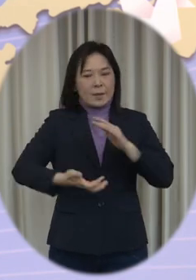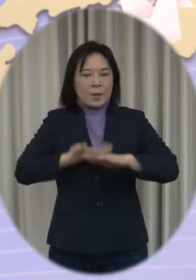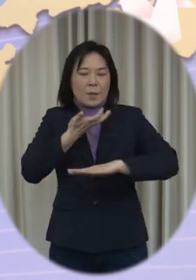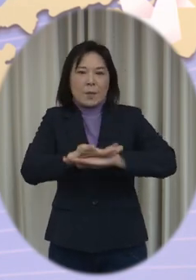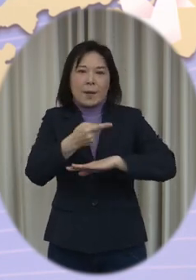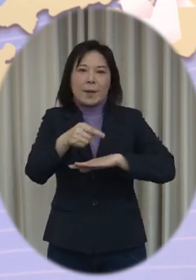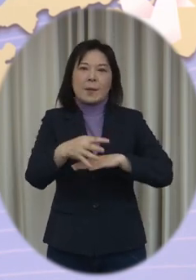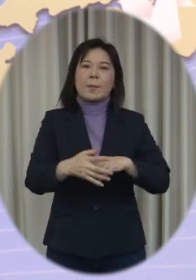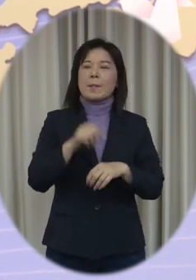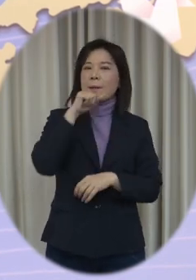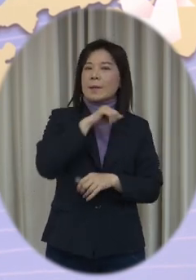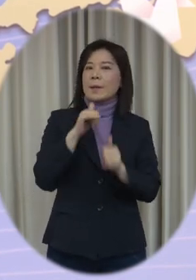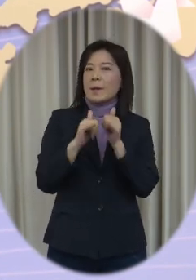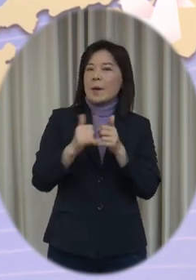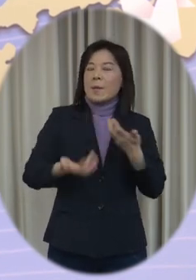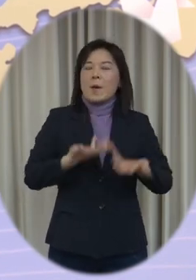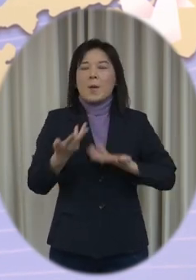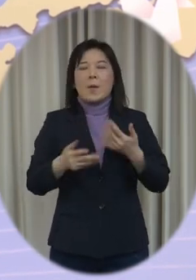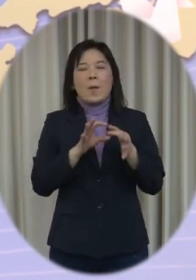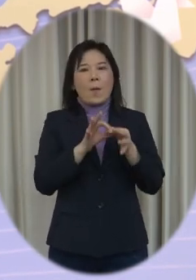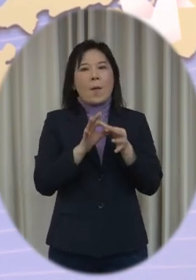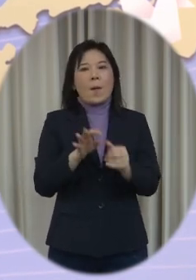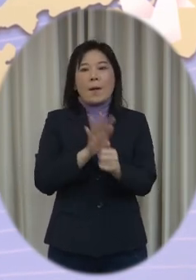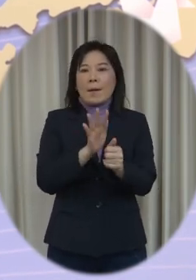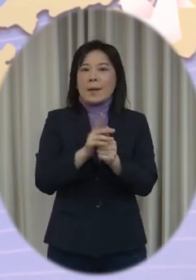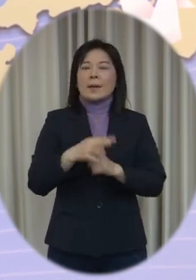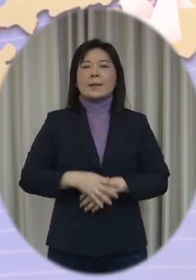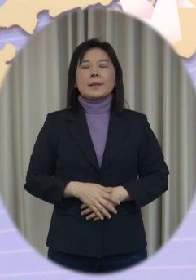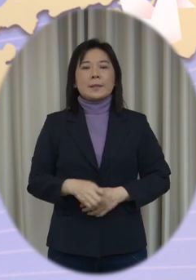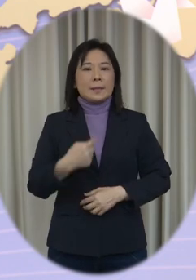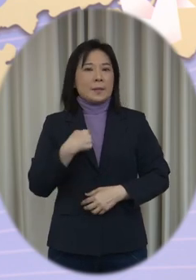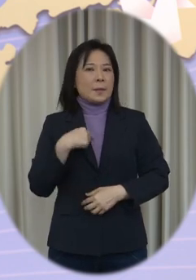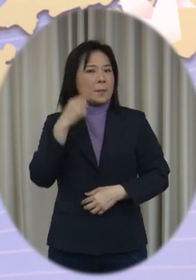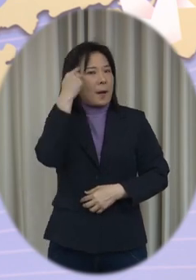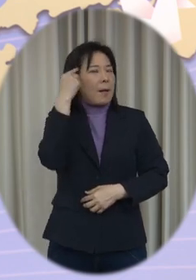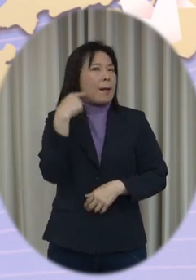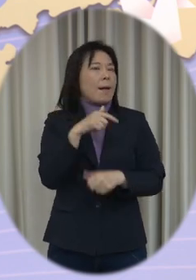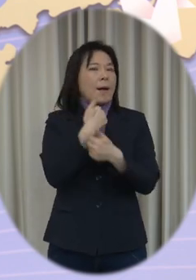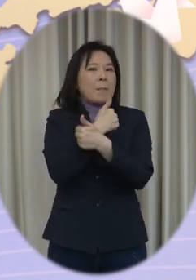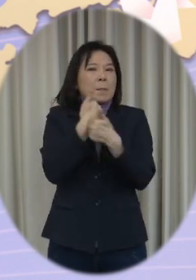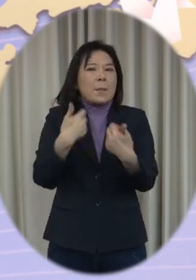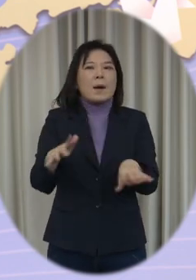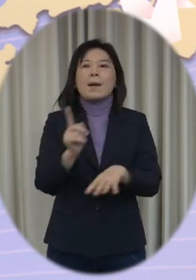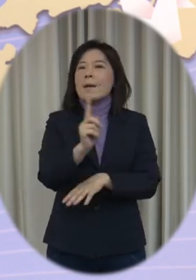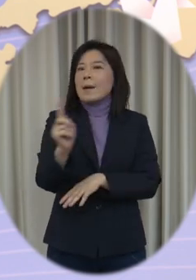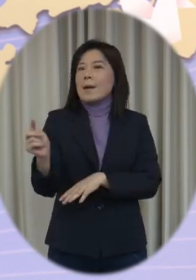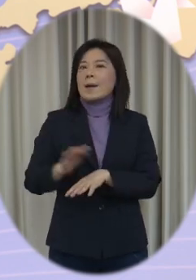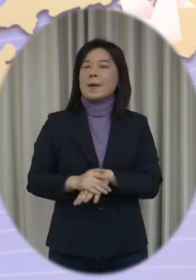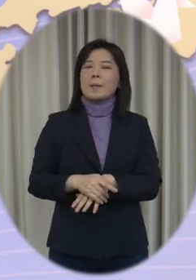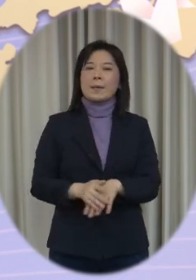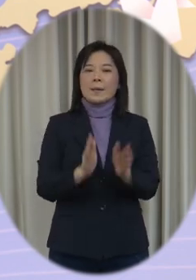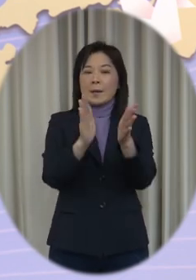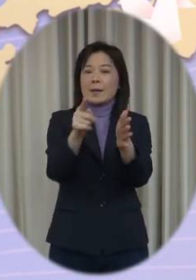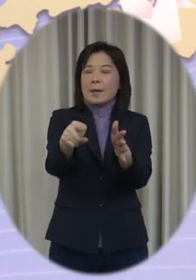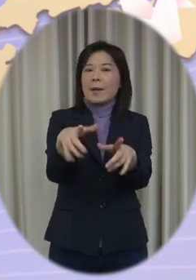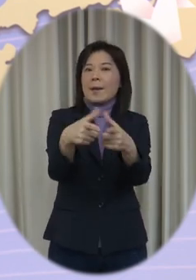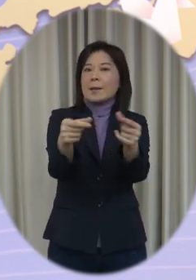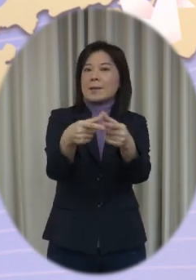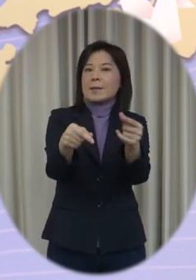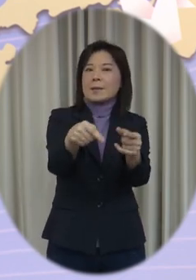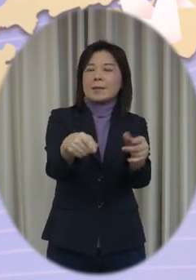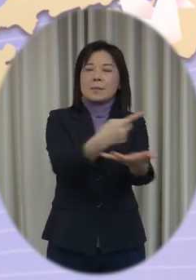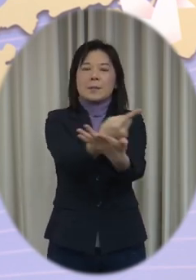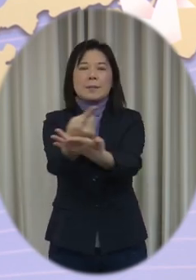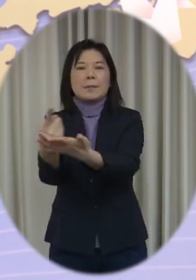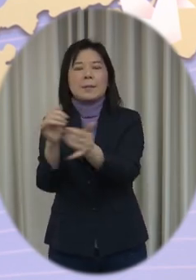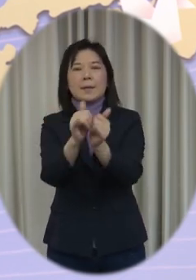的关怀及协助，我们将以亲身的体验向家乡的父老兄弟姐妹们